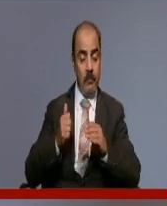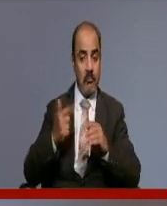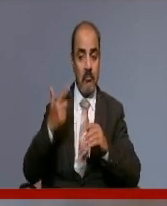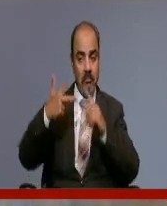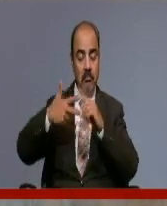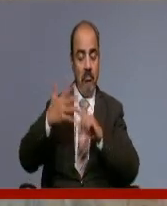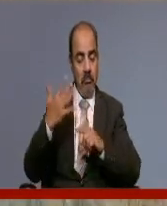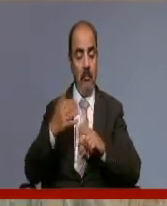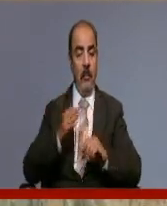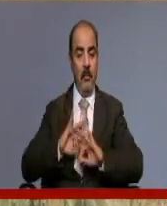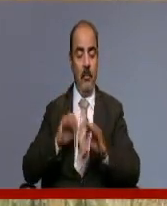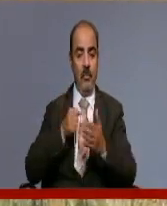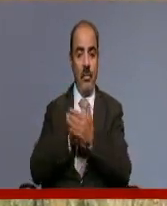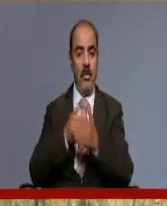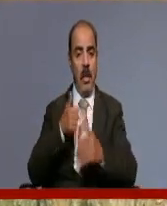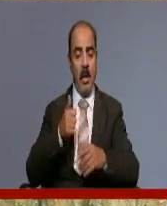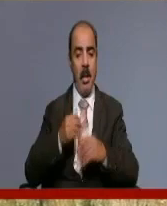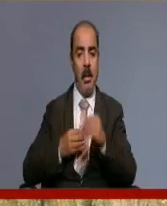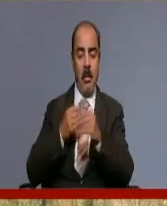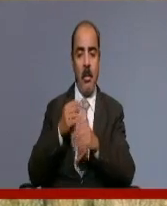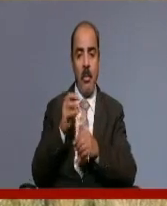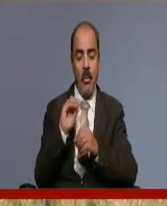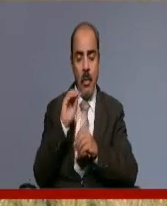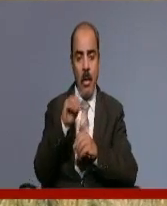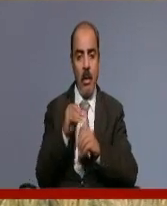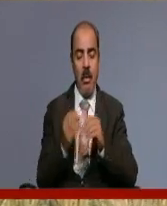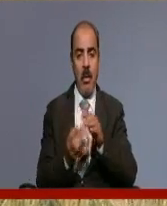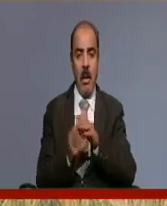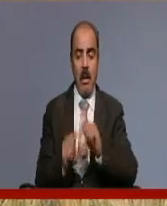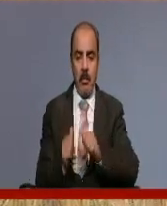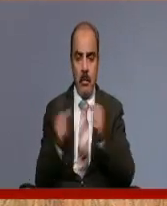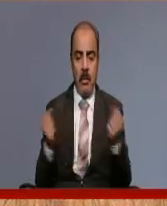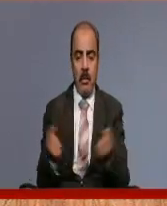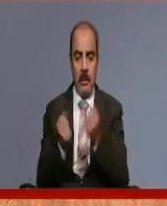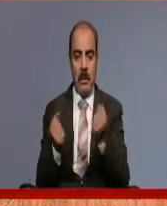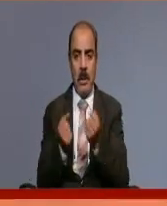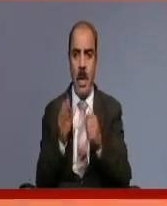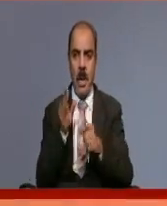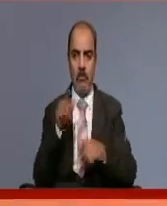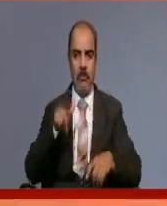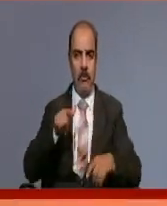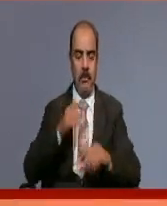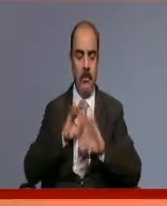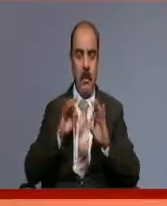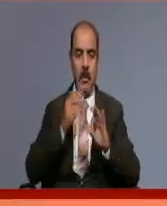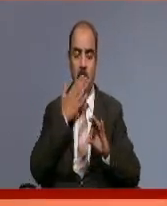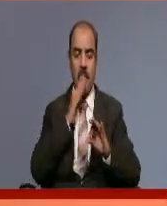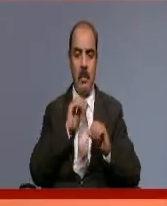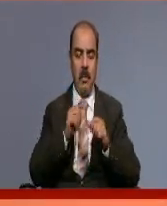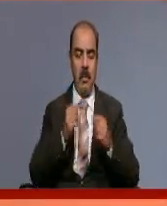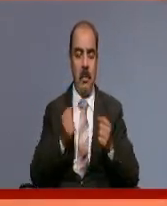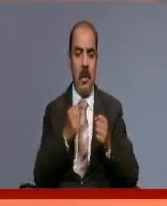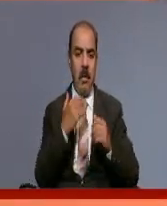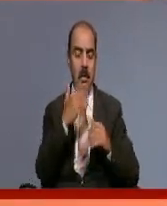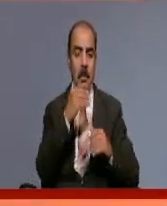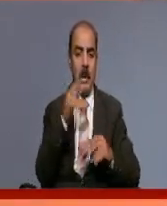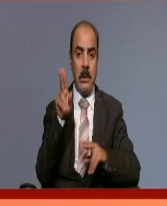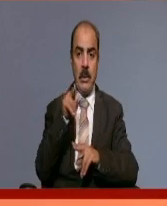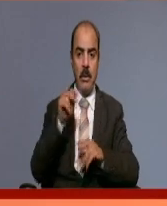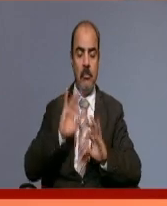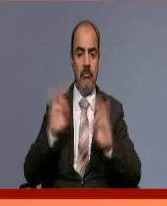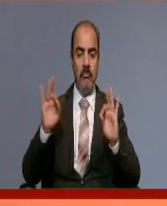ودرجه كويسه وبعدين قدمت على السبل حاليا انا في ده سكن ليا في الجامعه